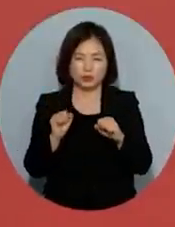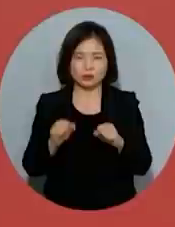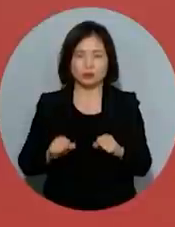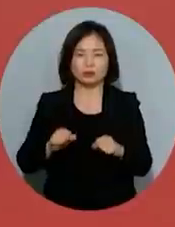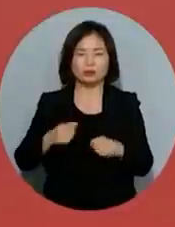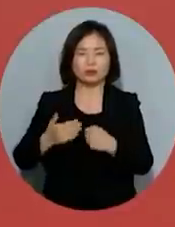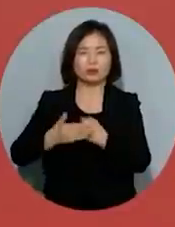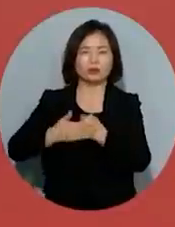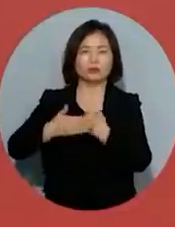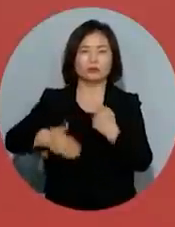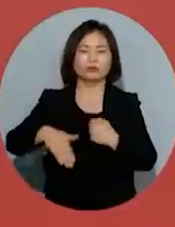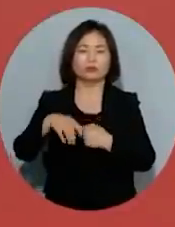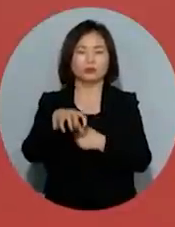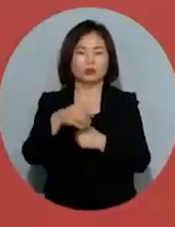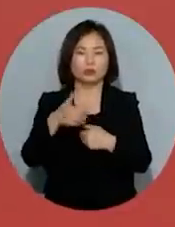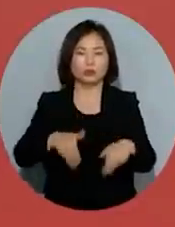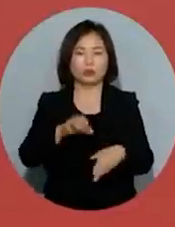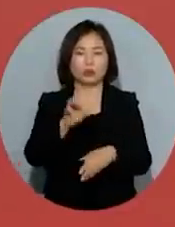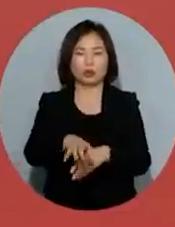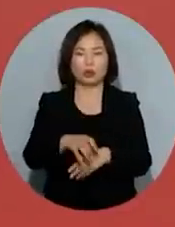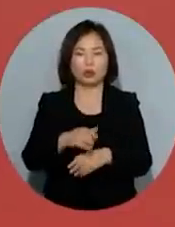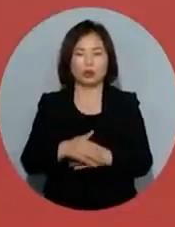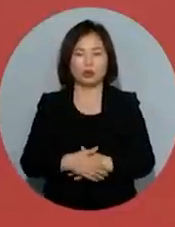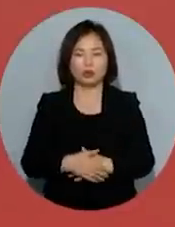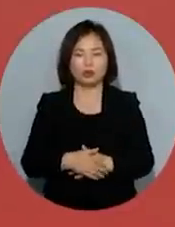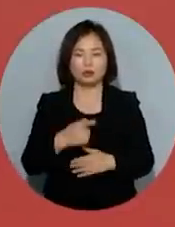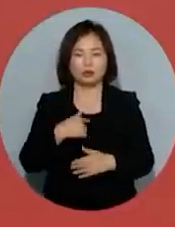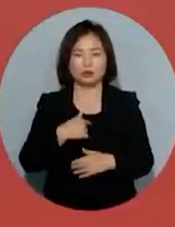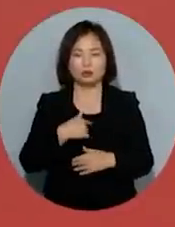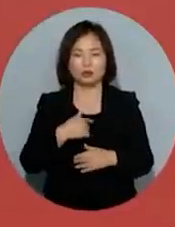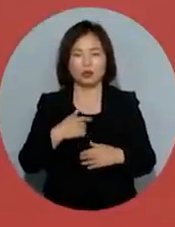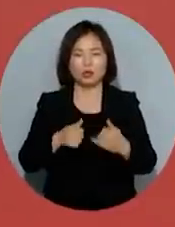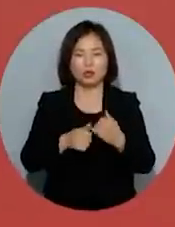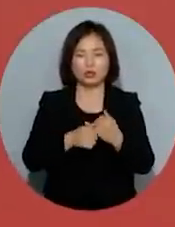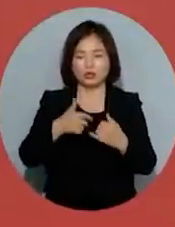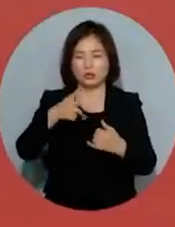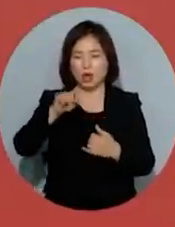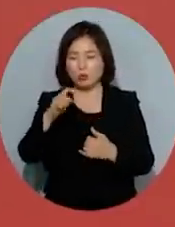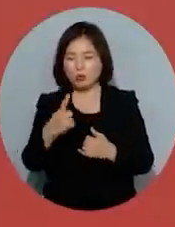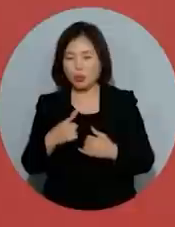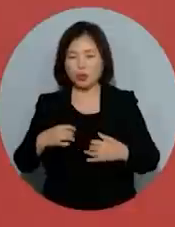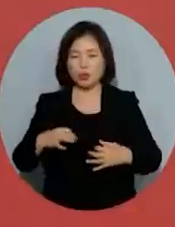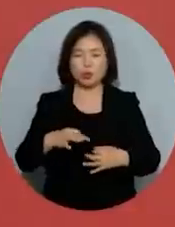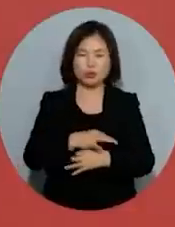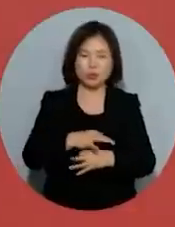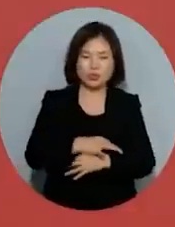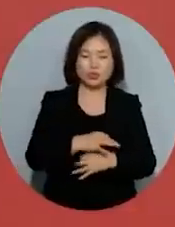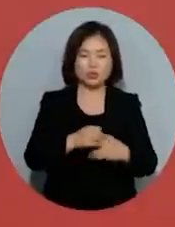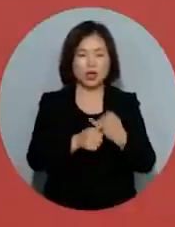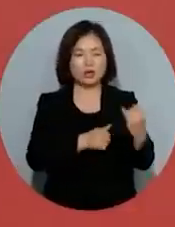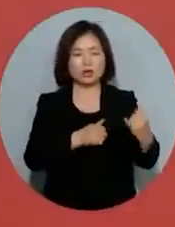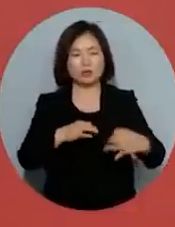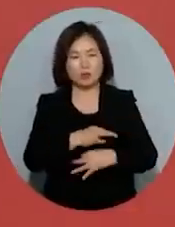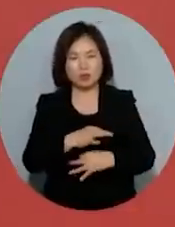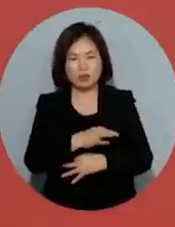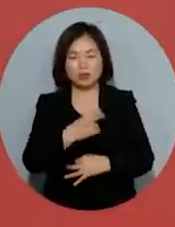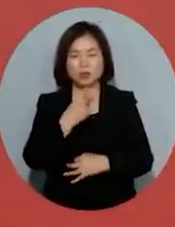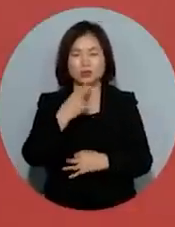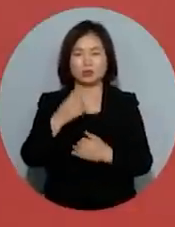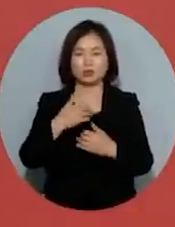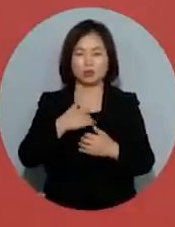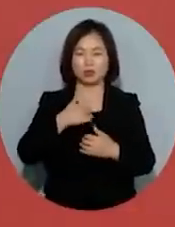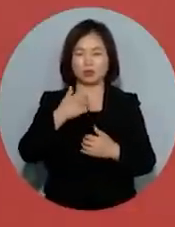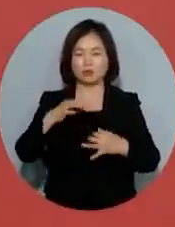고향입니다. 저는 뭐 장모 비리도 없고 아내 비리도 없고 본인 비리도 없습니다. 비리 덩어리